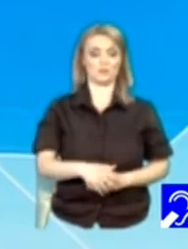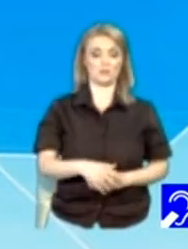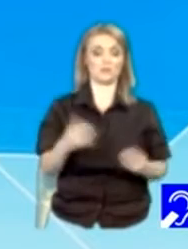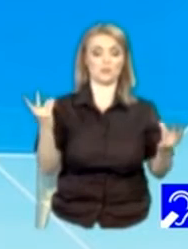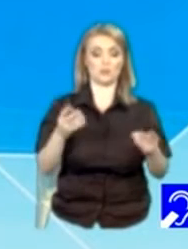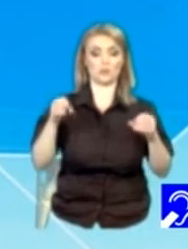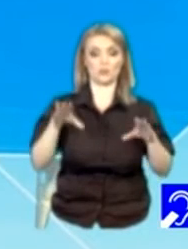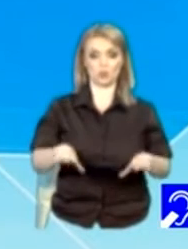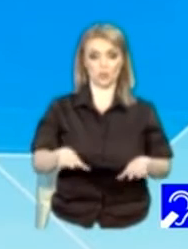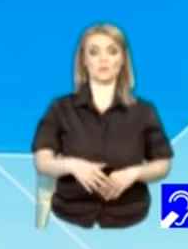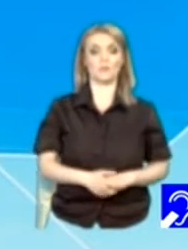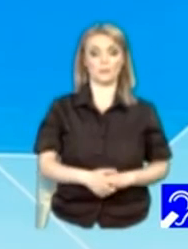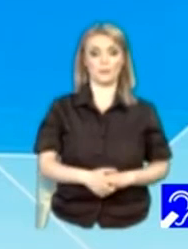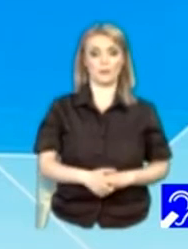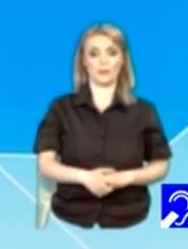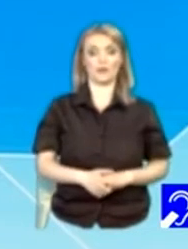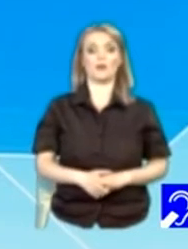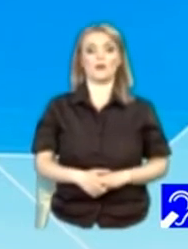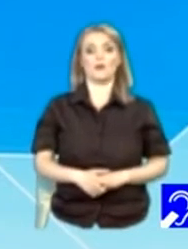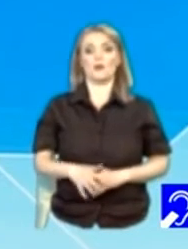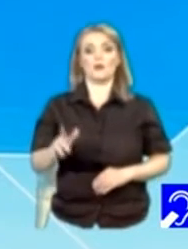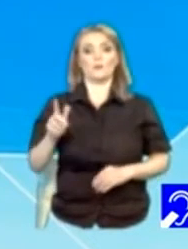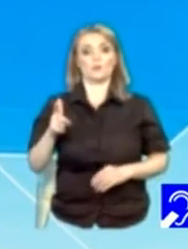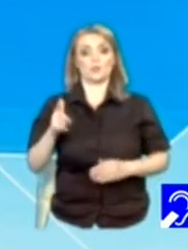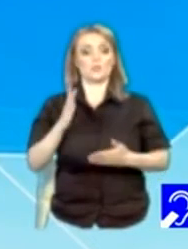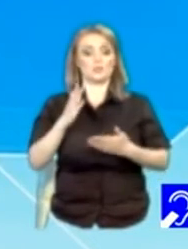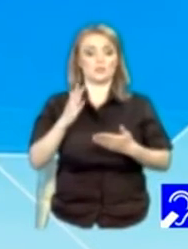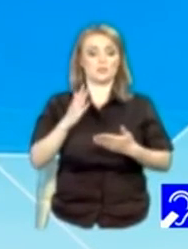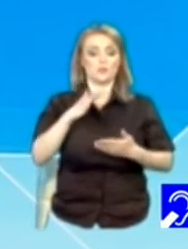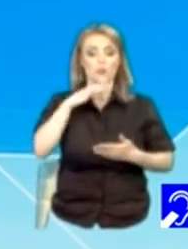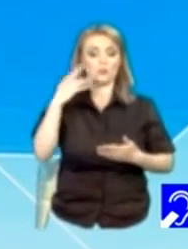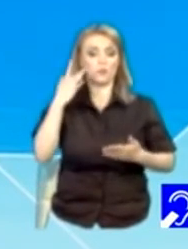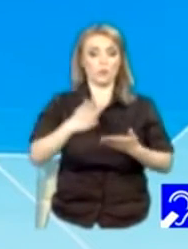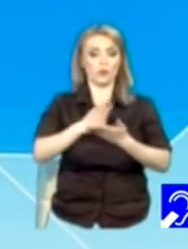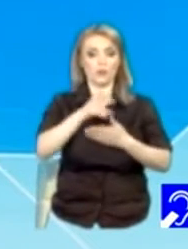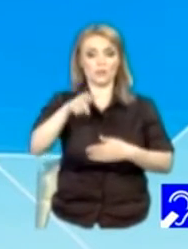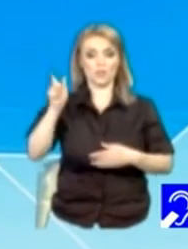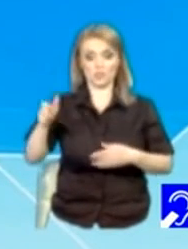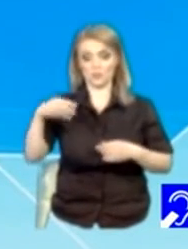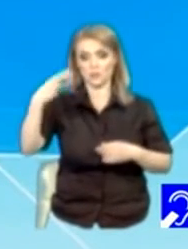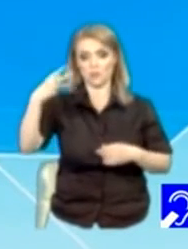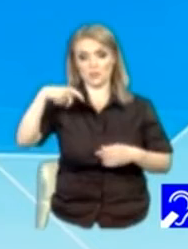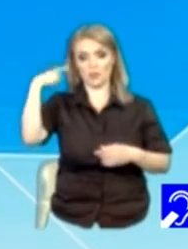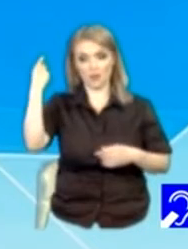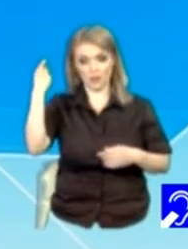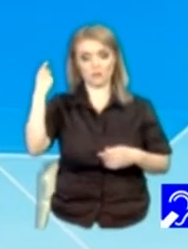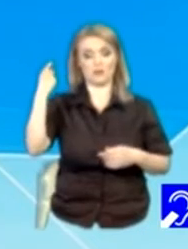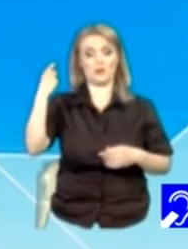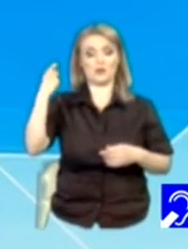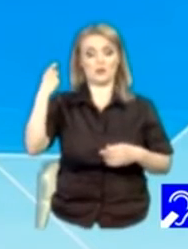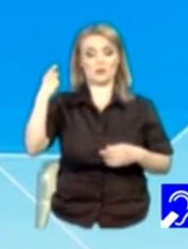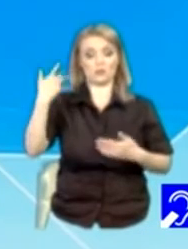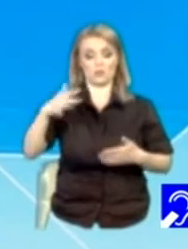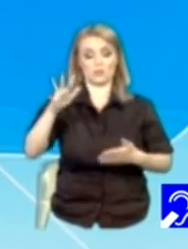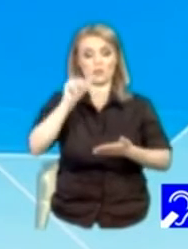de obiectivele câtorva impostori politici care de 30 de ani perindează în funcțiile comode a Parlamentului